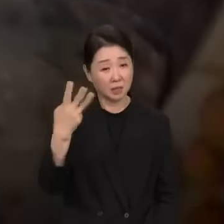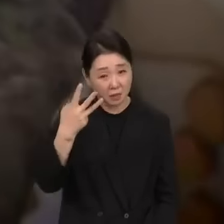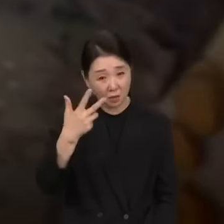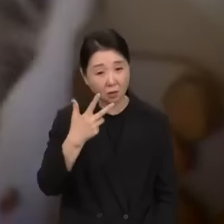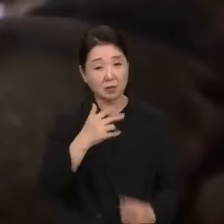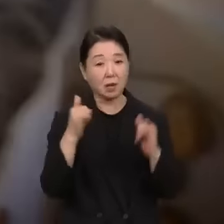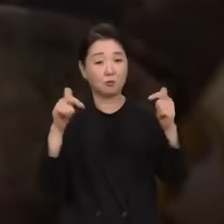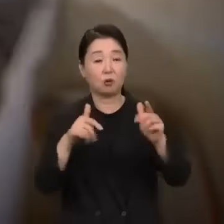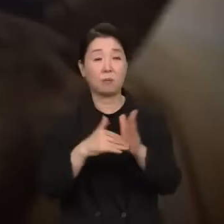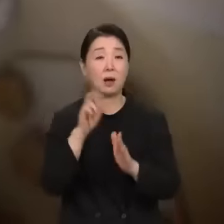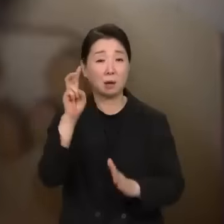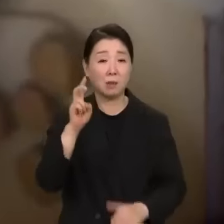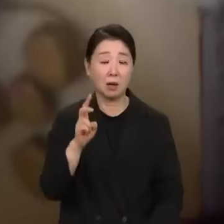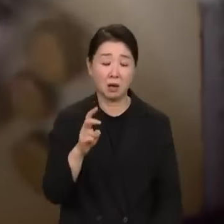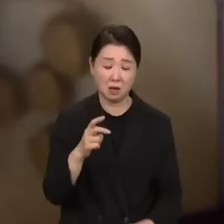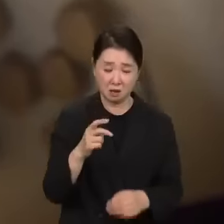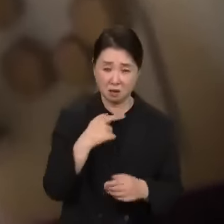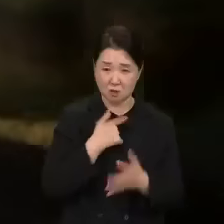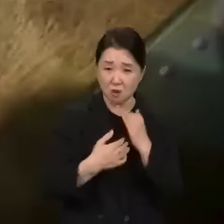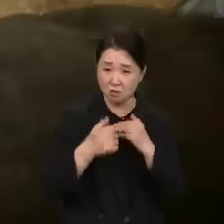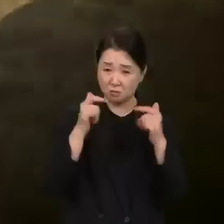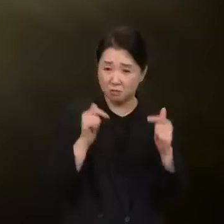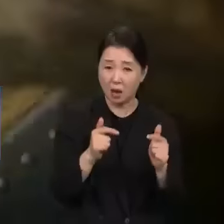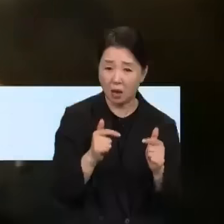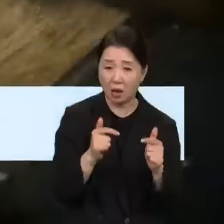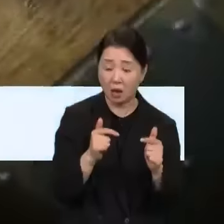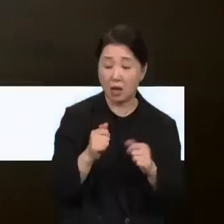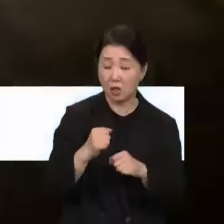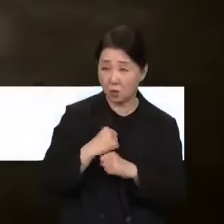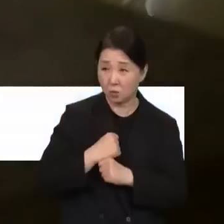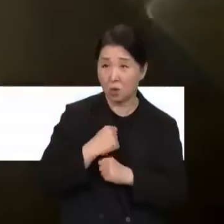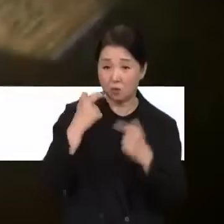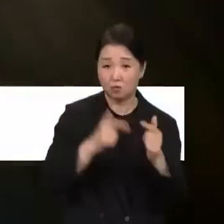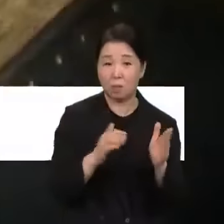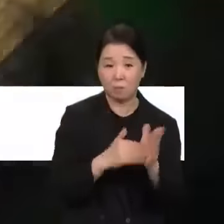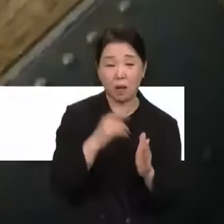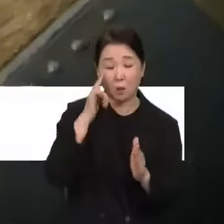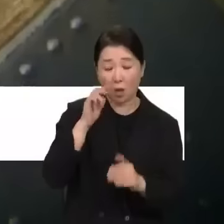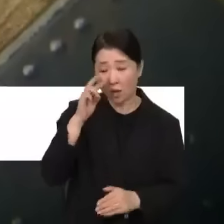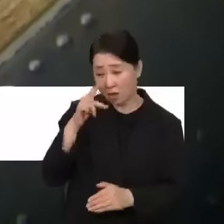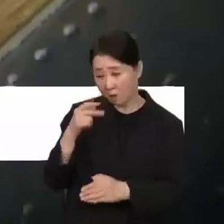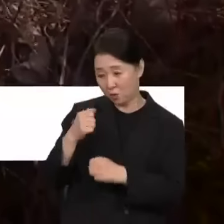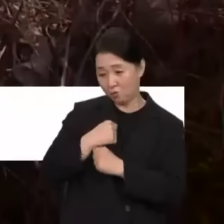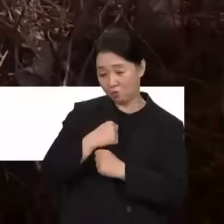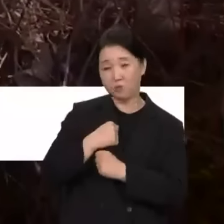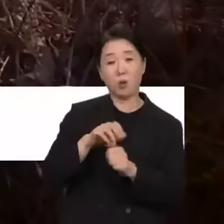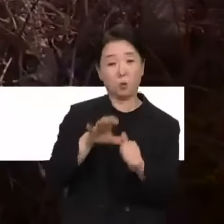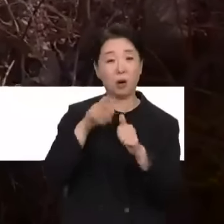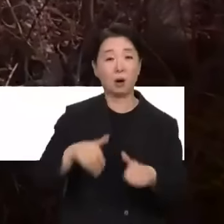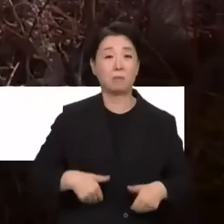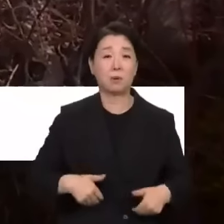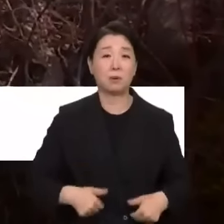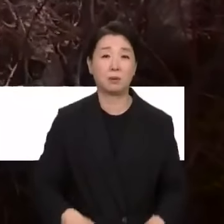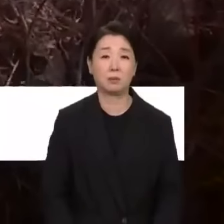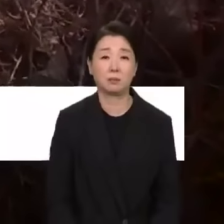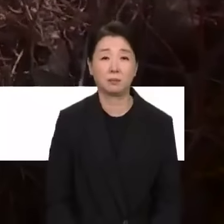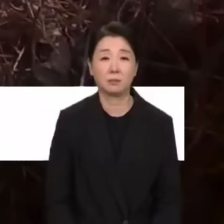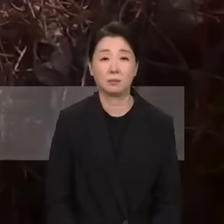추산됩니다. 병력 감소에 대비해서 예비군 전력을 적극적으로 활용해야 한다는 제안이 국방부에서